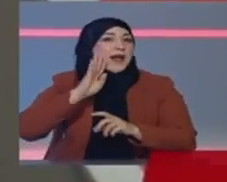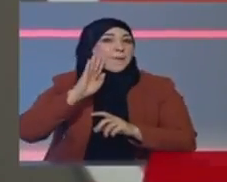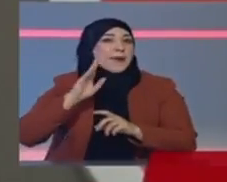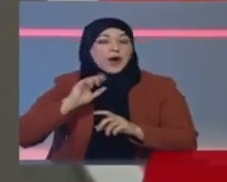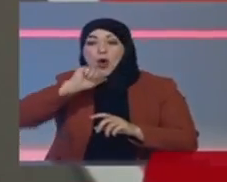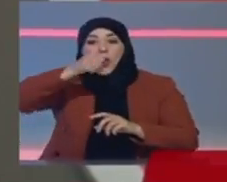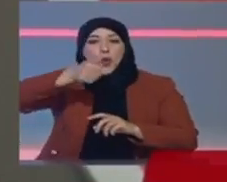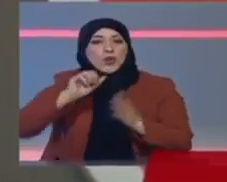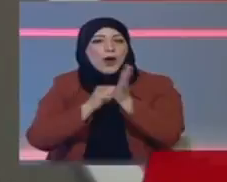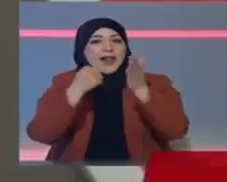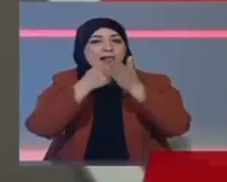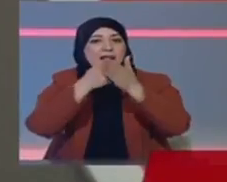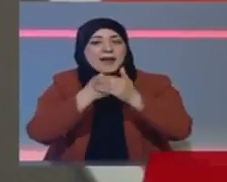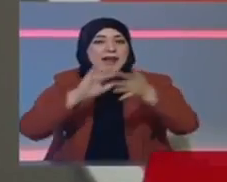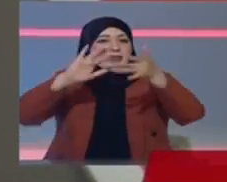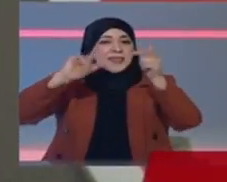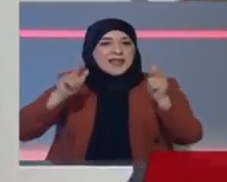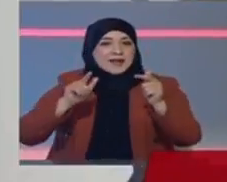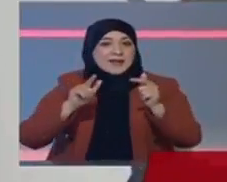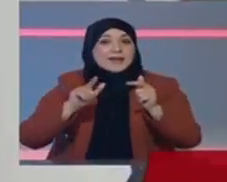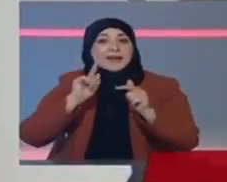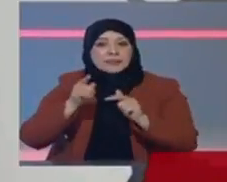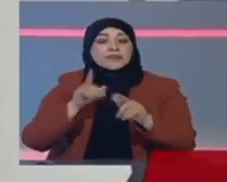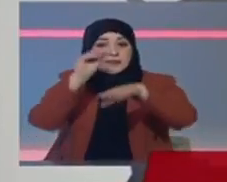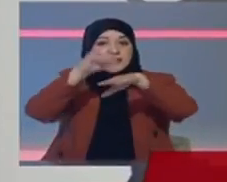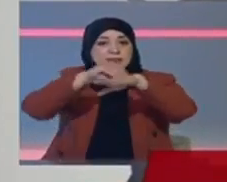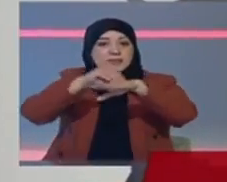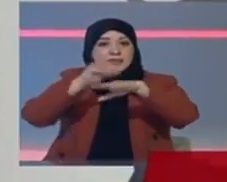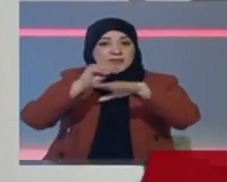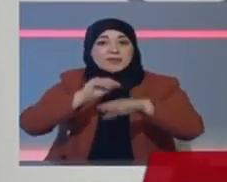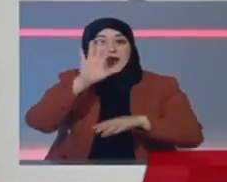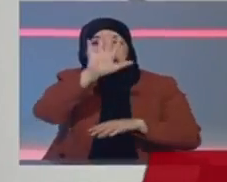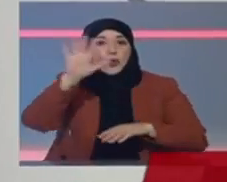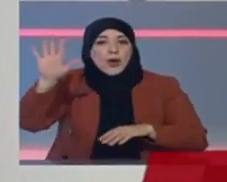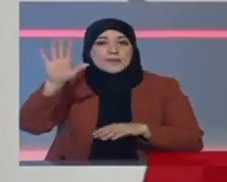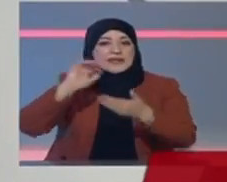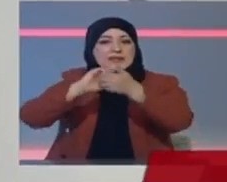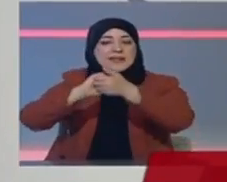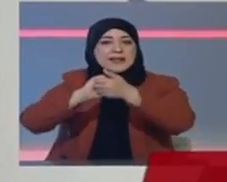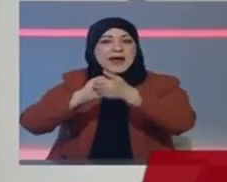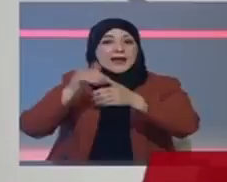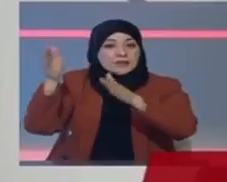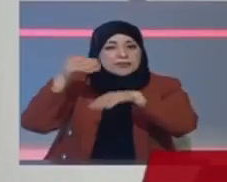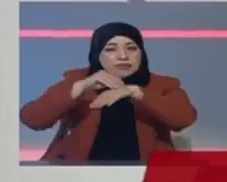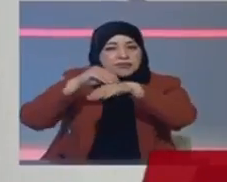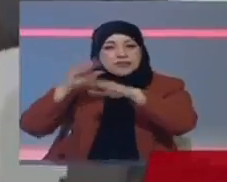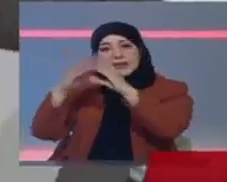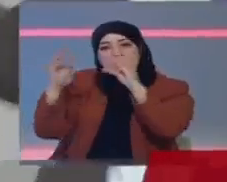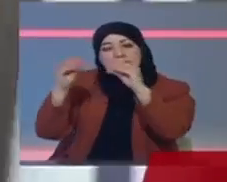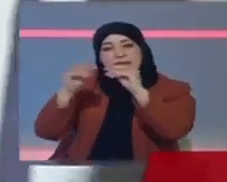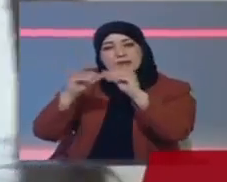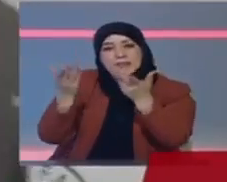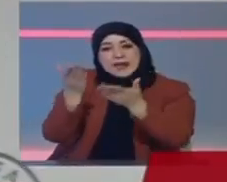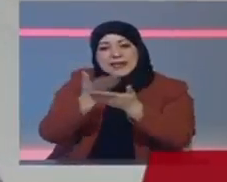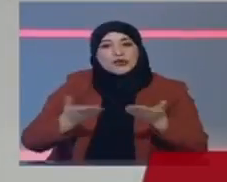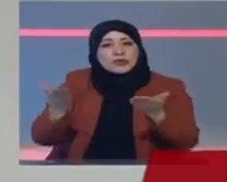الاربعاء عن بعض حيث تم توجيه الدعوه الى خمسه وخمسين اتحاد ا لمناقشه الخيارات المتاحه